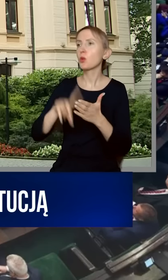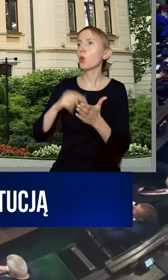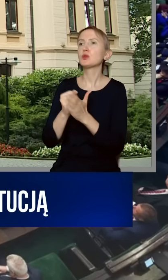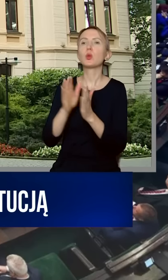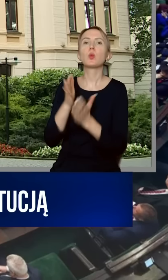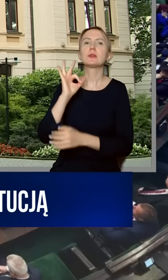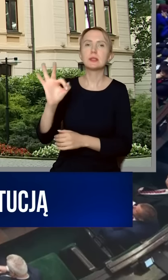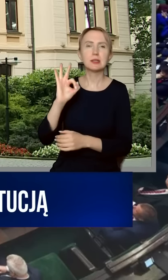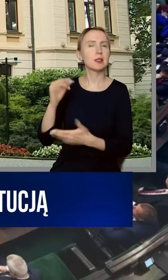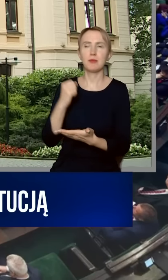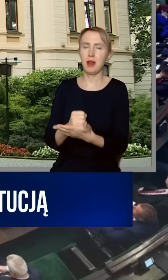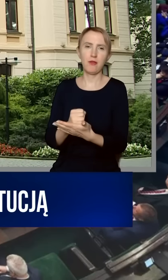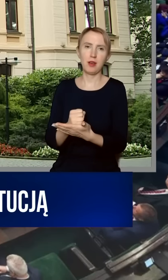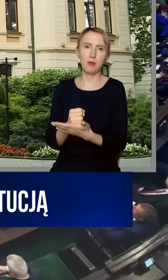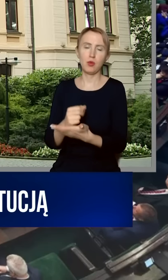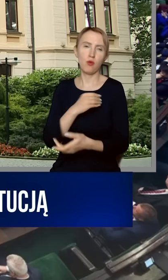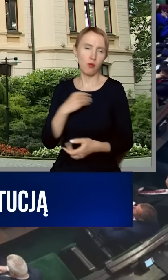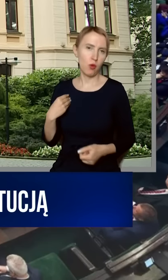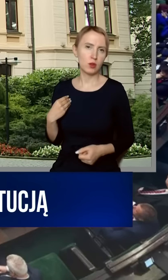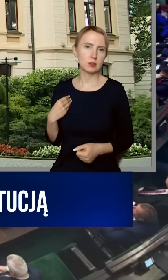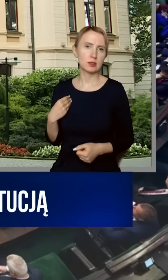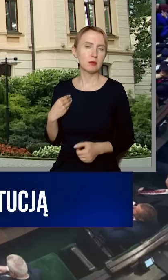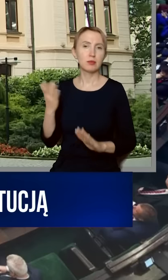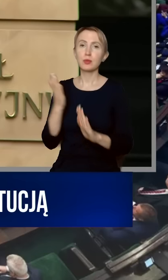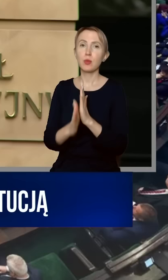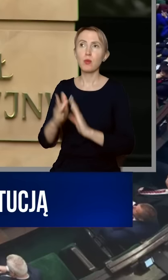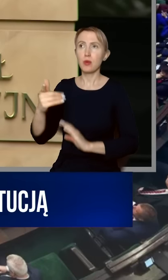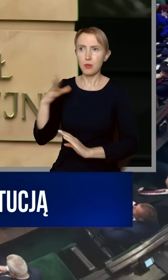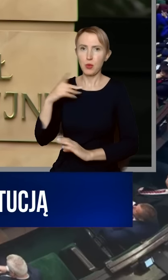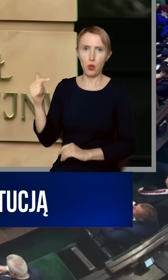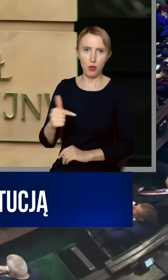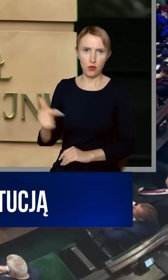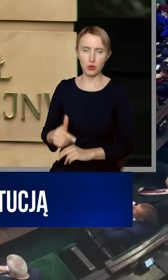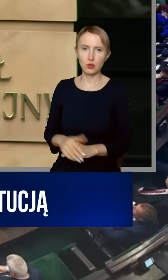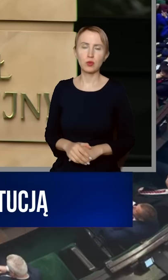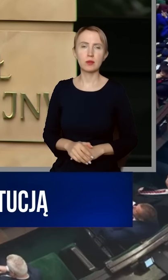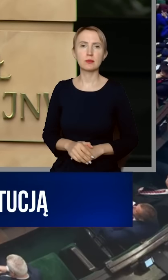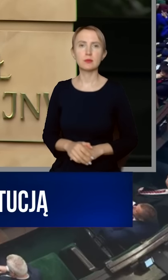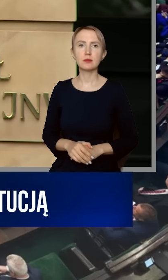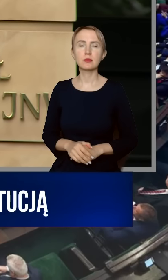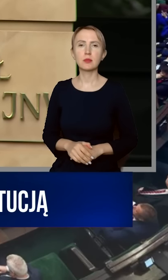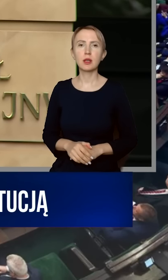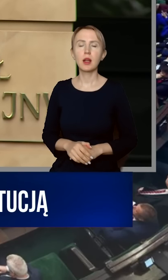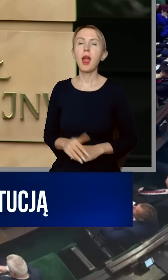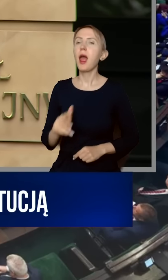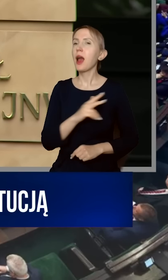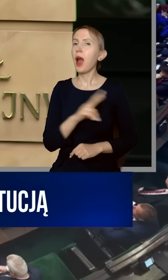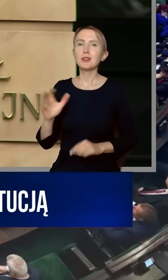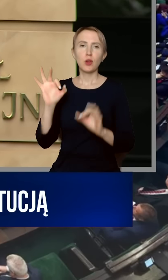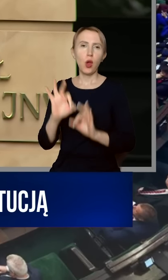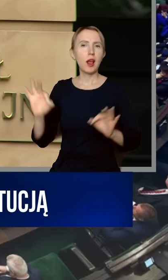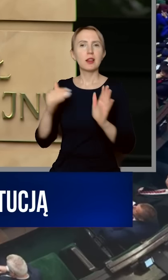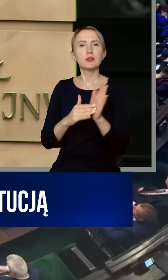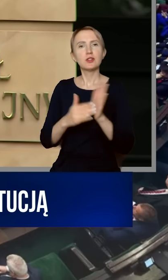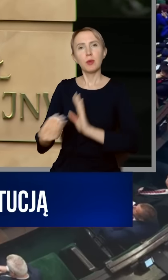które w Polsce po prostu obowiązują. Tu jeszcze, tak jak przy każdej okazji, trzeba